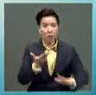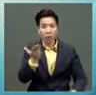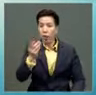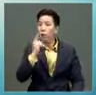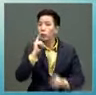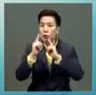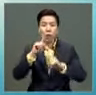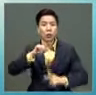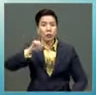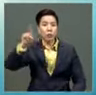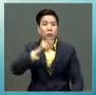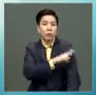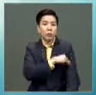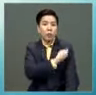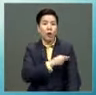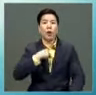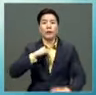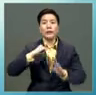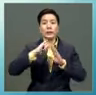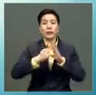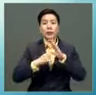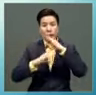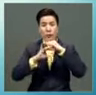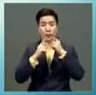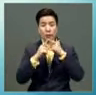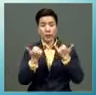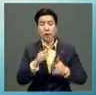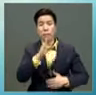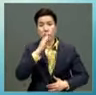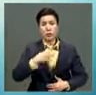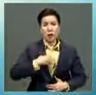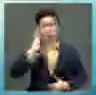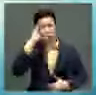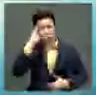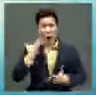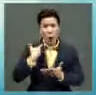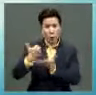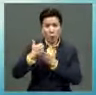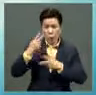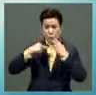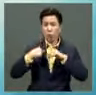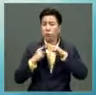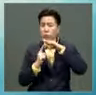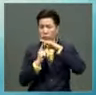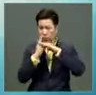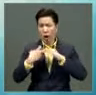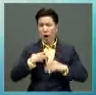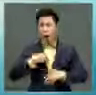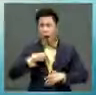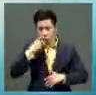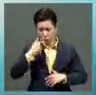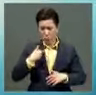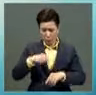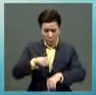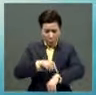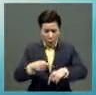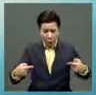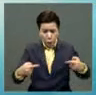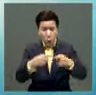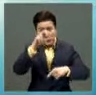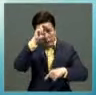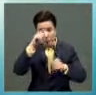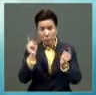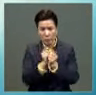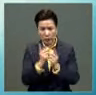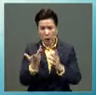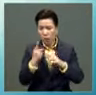างสาธารณสุขจังหวัดที่ระยองนะครับถ้าท่านต้องการที่จะได้รับการตรวจ ตรวจส